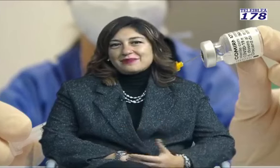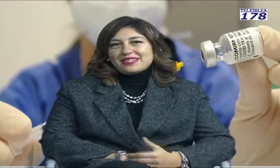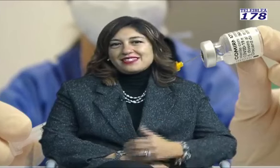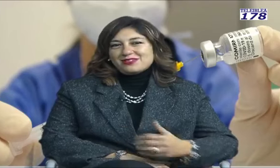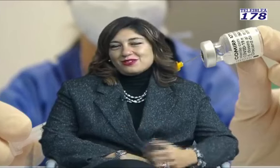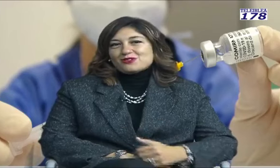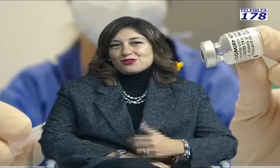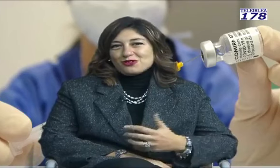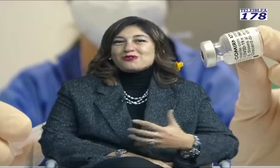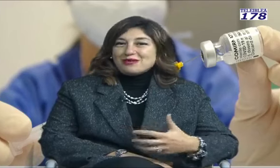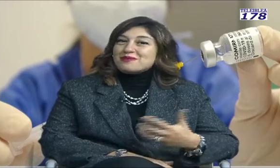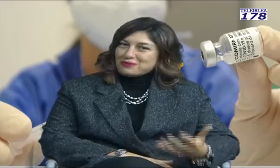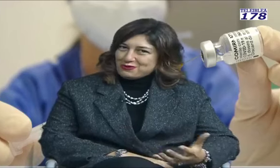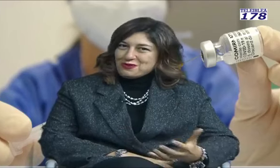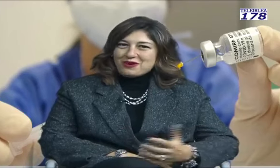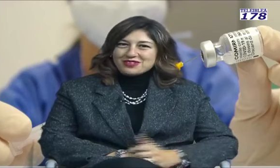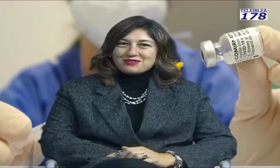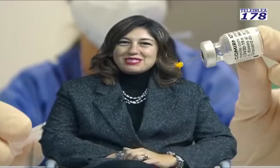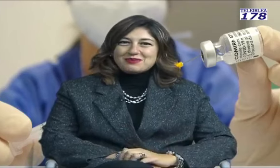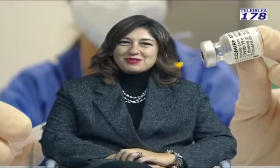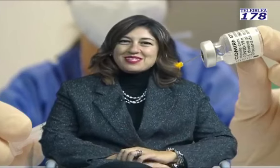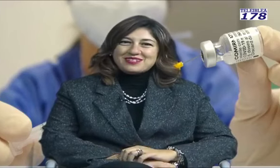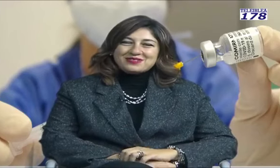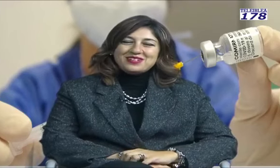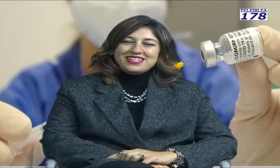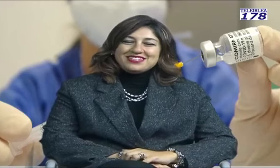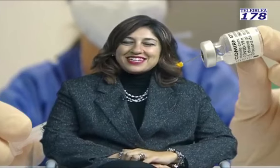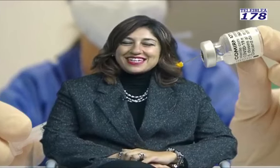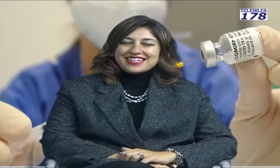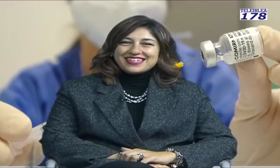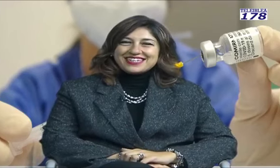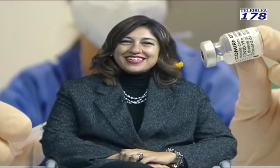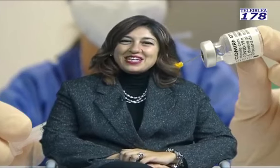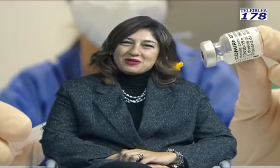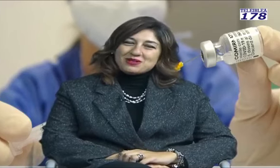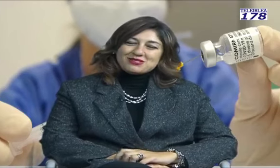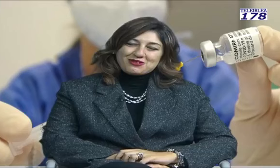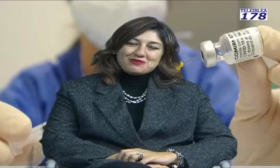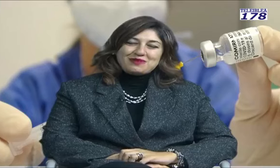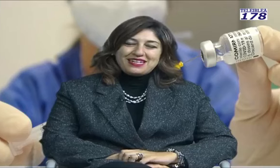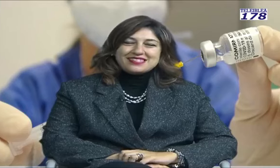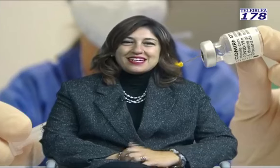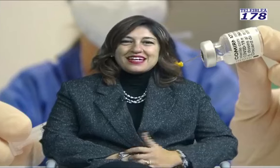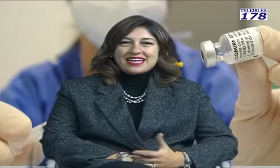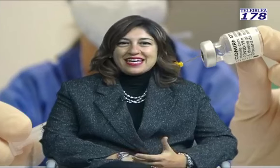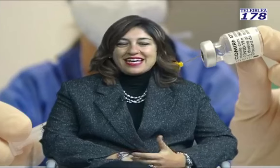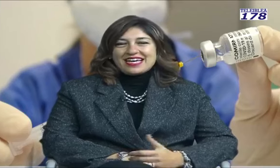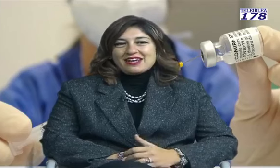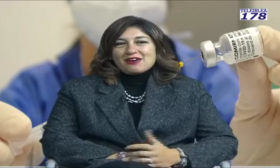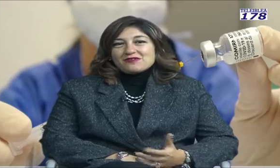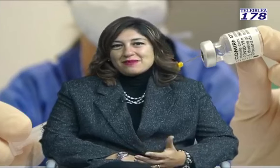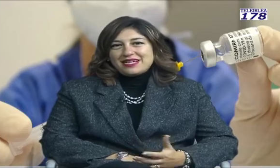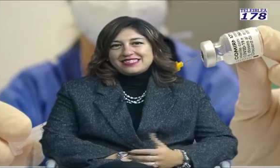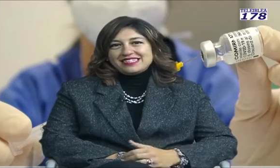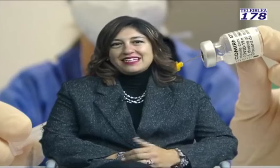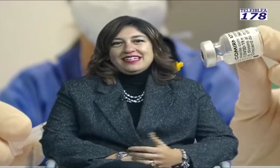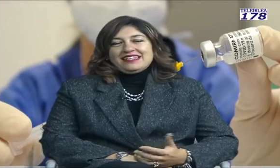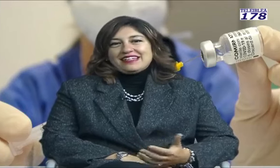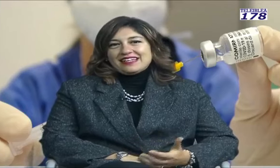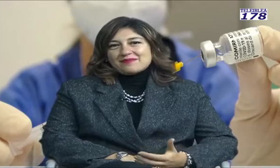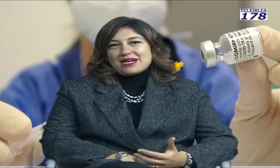le terapie sono sempre più nuove. Niente. Quindi possiamo, questo compensa in parte. Questo compensa, e